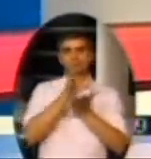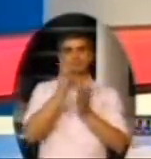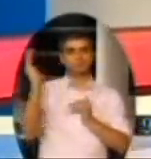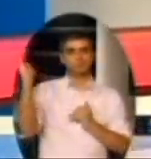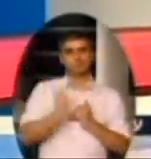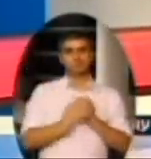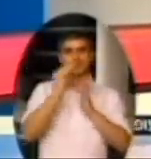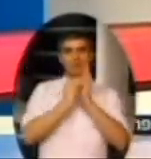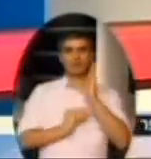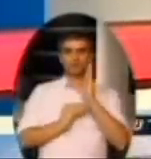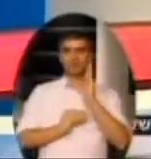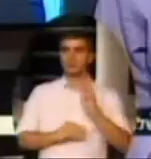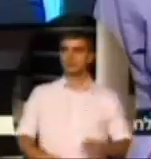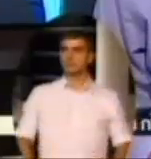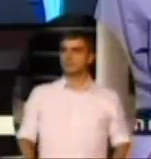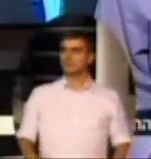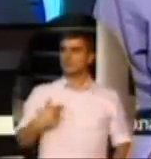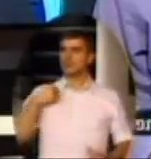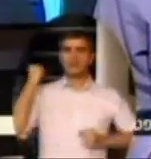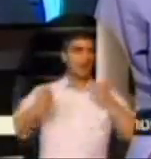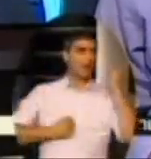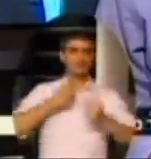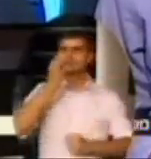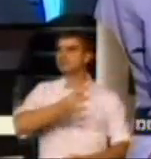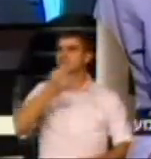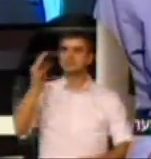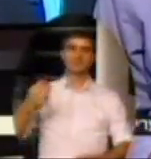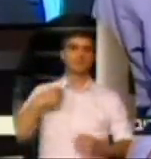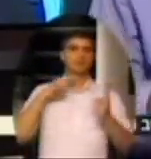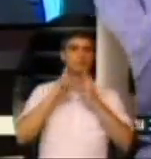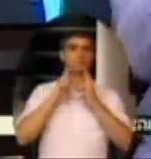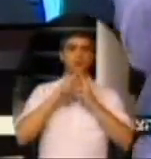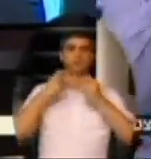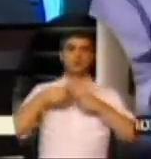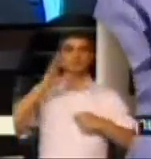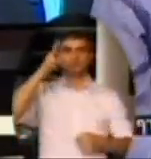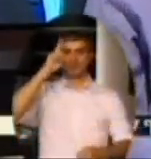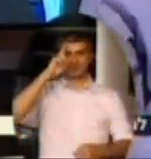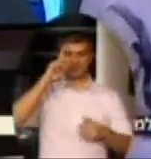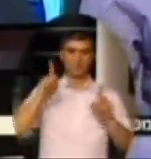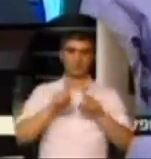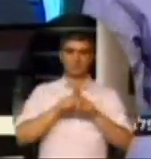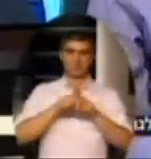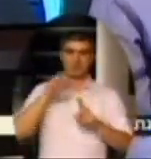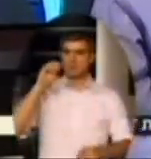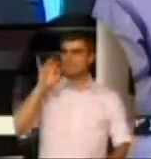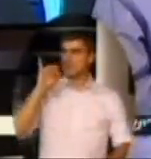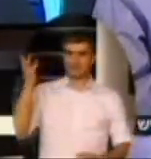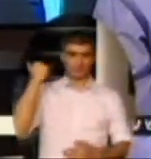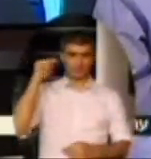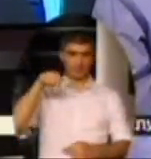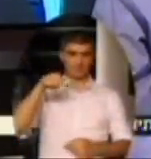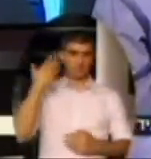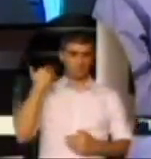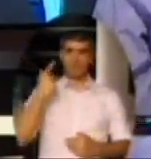לירכתי הרשימה אני אני מתרוצץ מסניף לסניף פוגש חברי ליקוד כמו כמו מתי שהיה איתנו